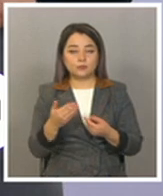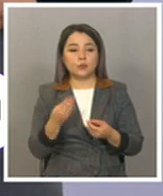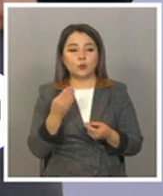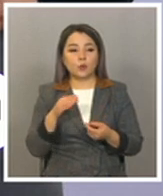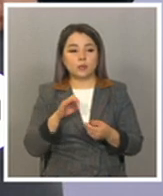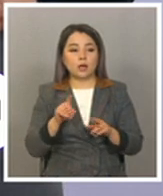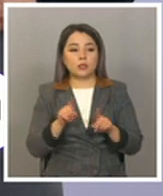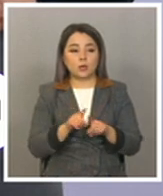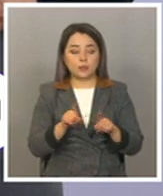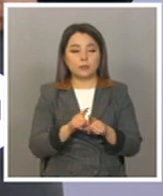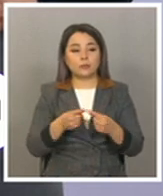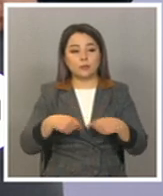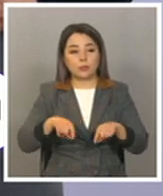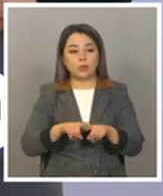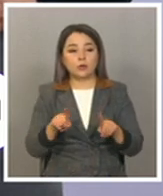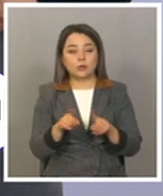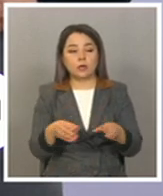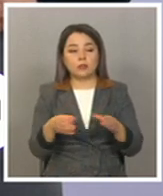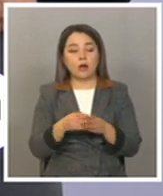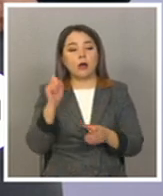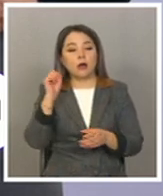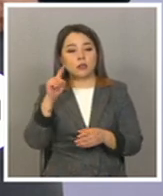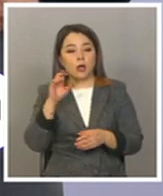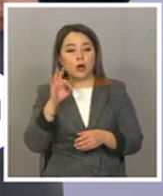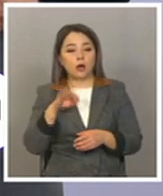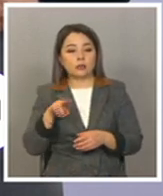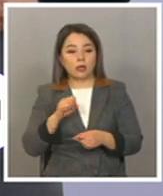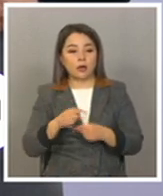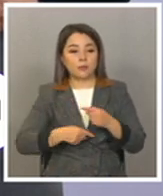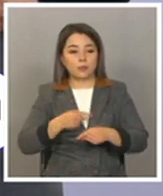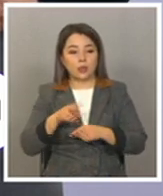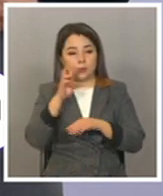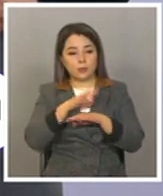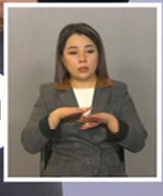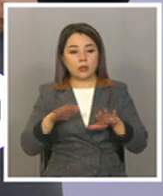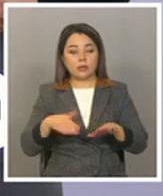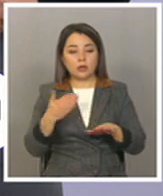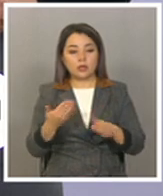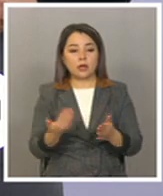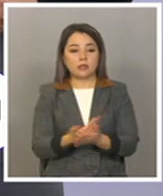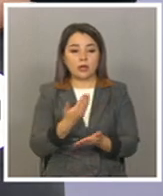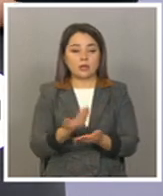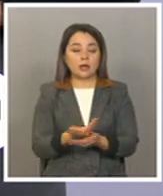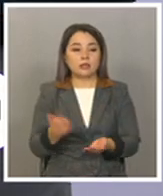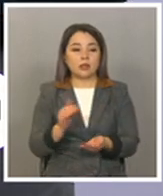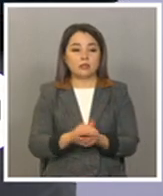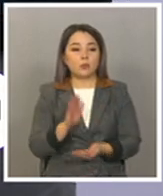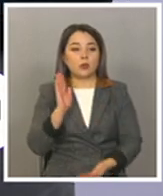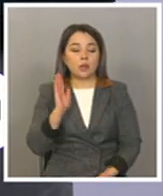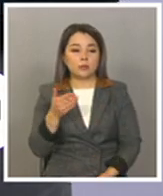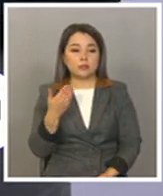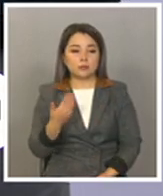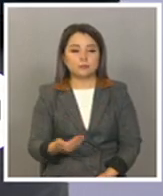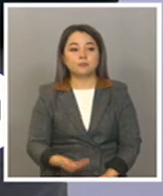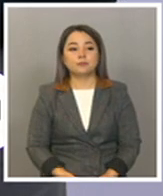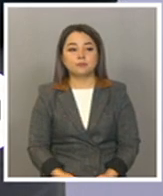ұлысының аумағында құрылған Алтын Орда мемлекеті туралы деректермен танысатын боламыз.